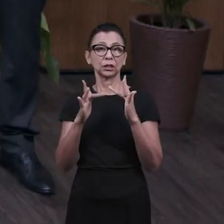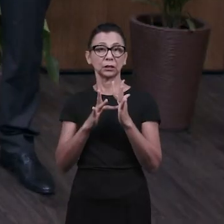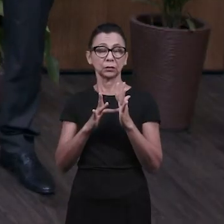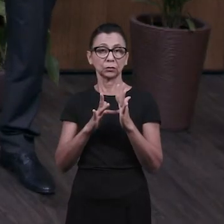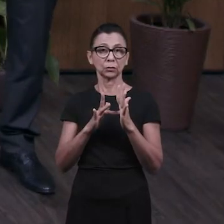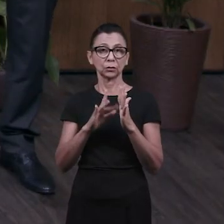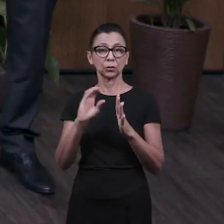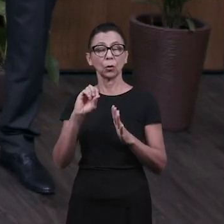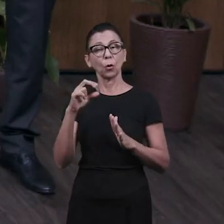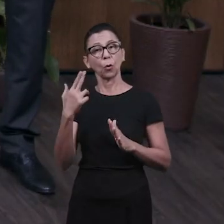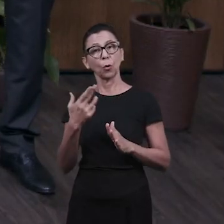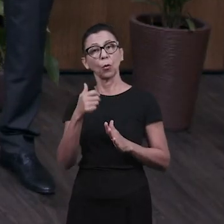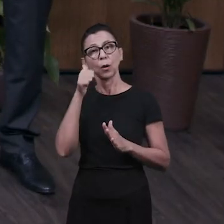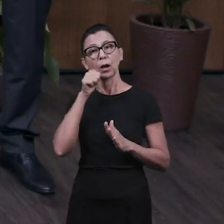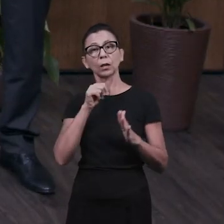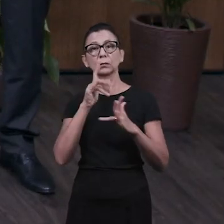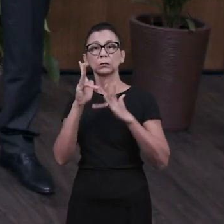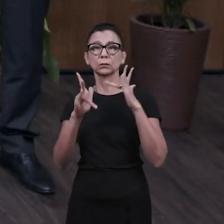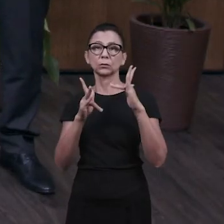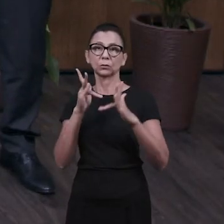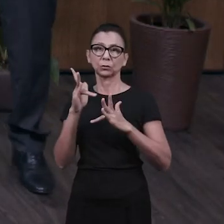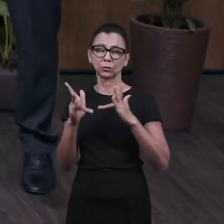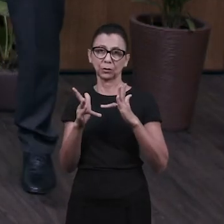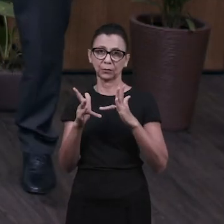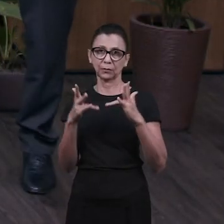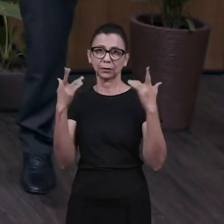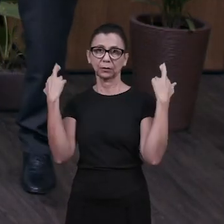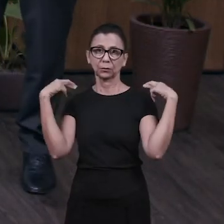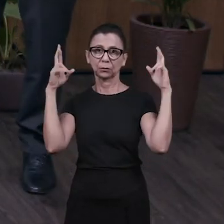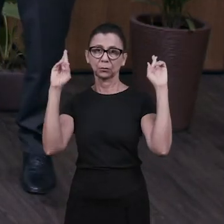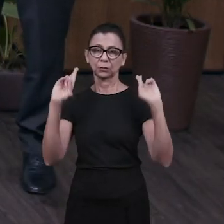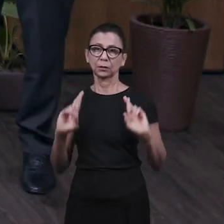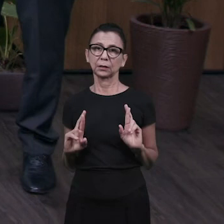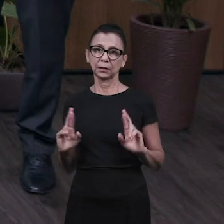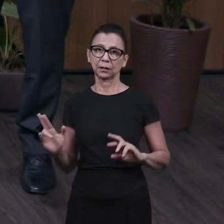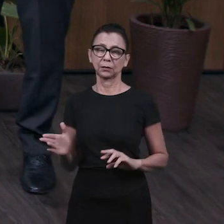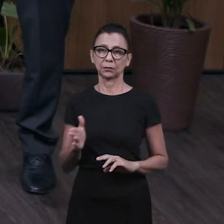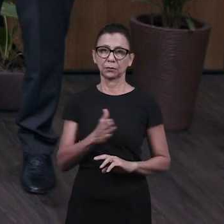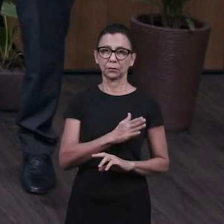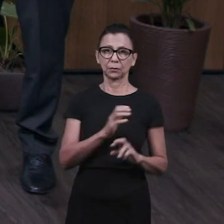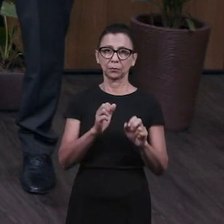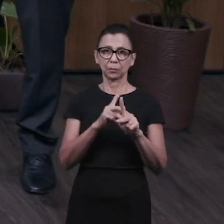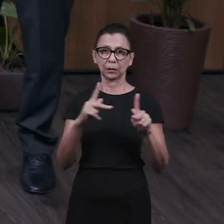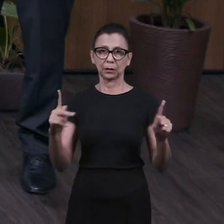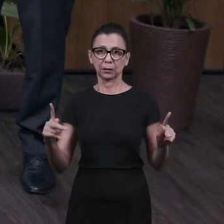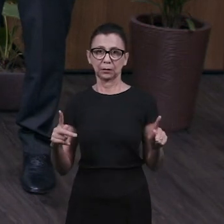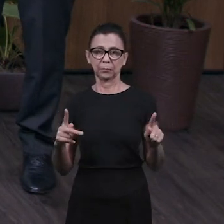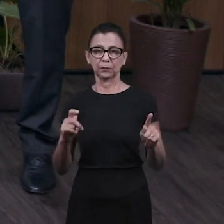de l'agneau, selon Apocalypse 22, 17,